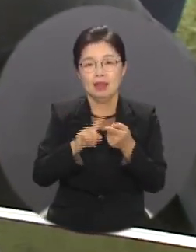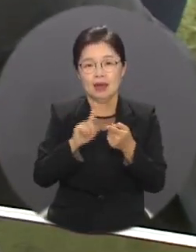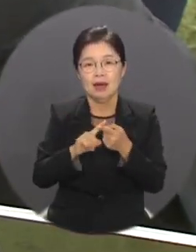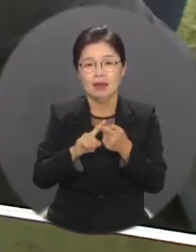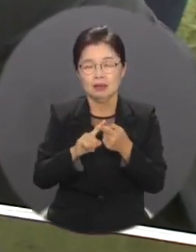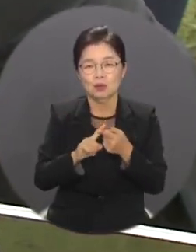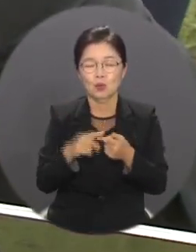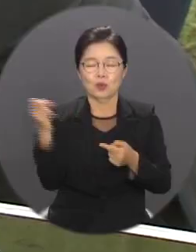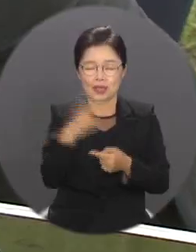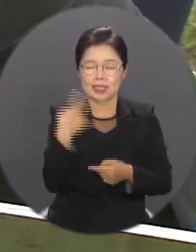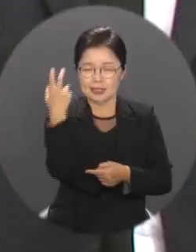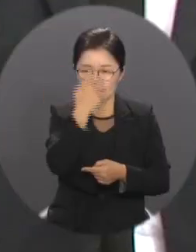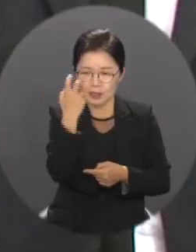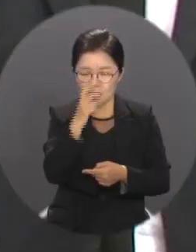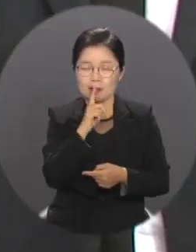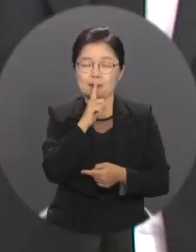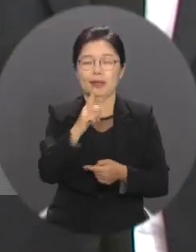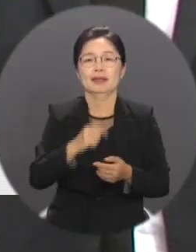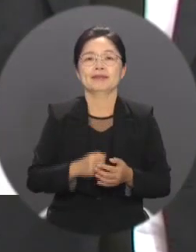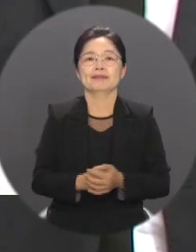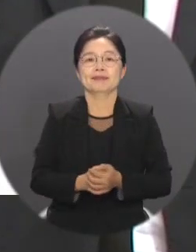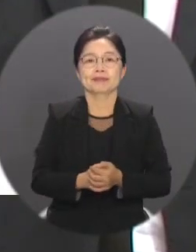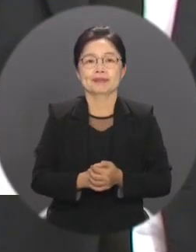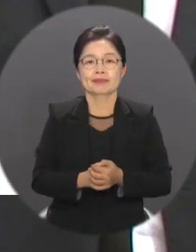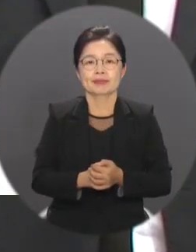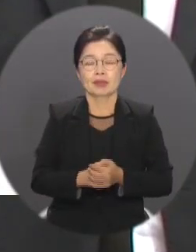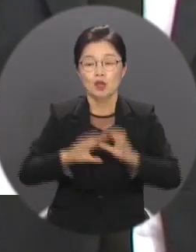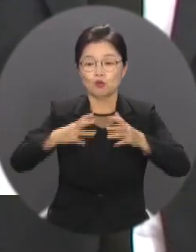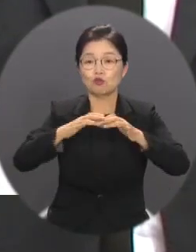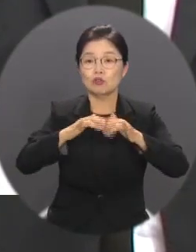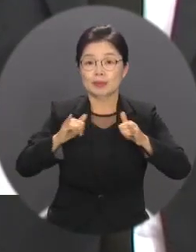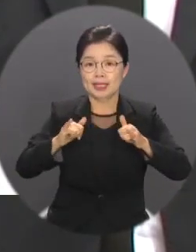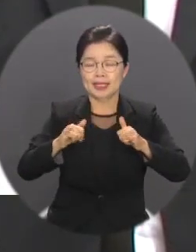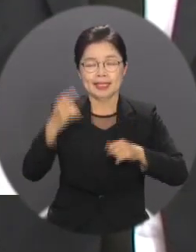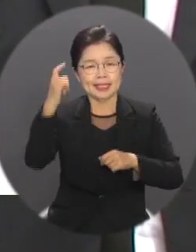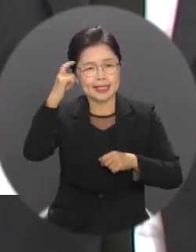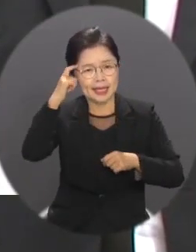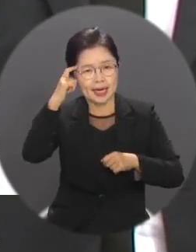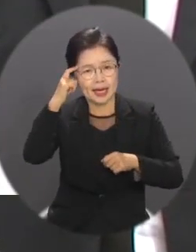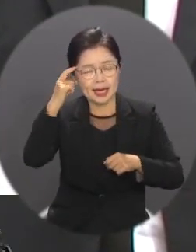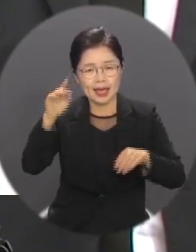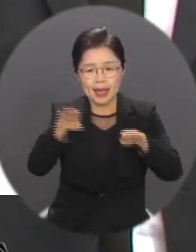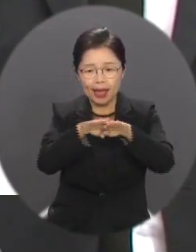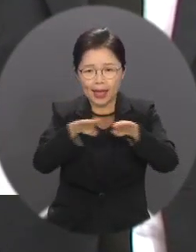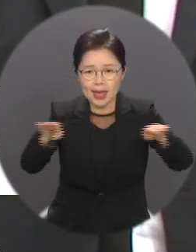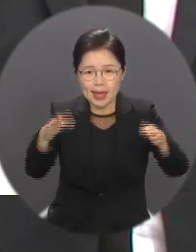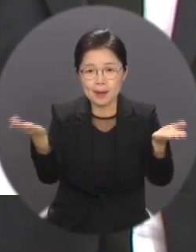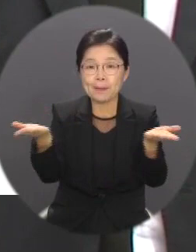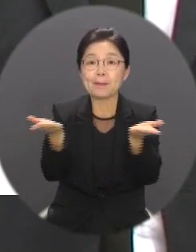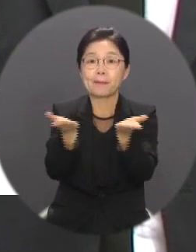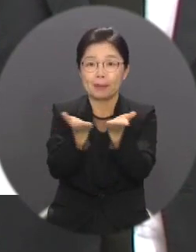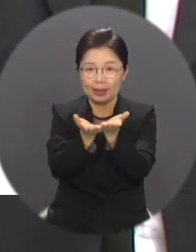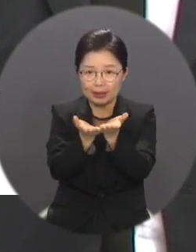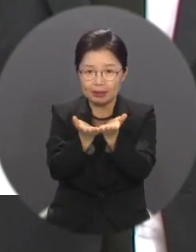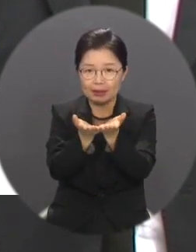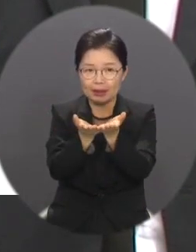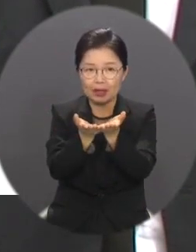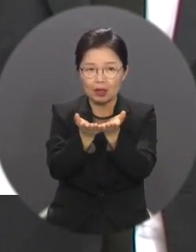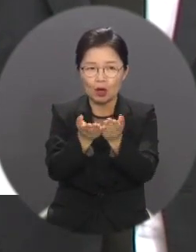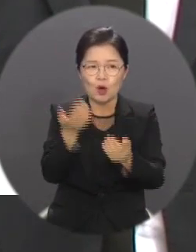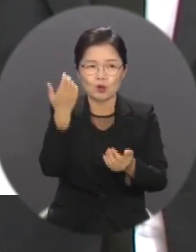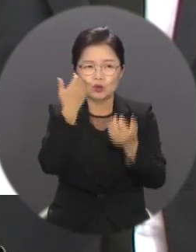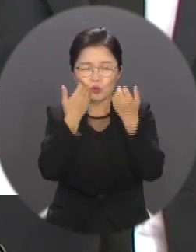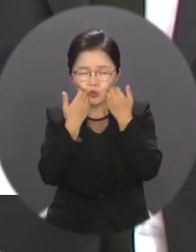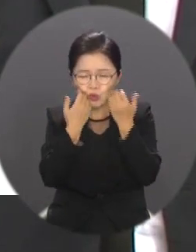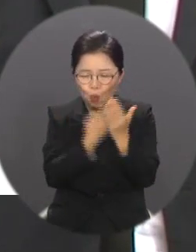검토하겠다 고도 말했습니다 국민들은 눈높이에서 볼 때 그 형평에 있어서 어떤 단 1분도